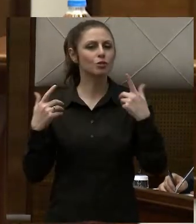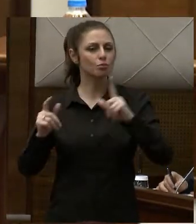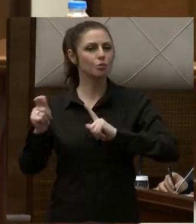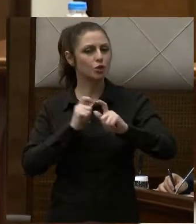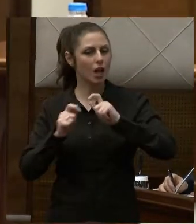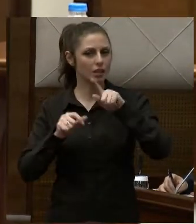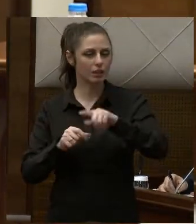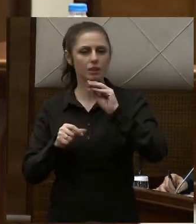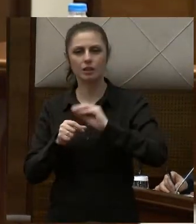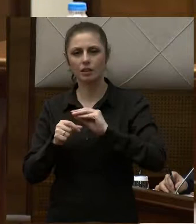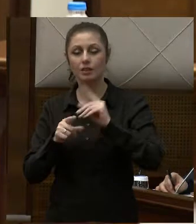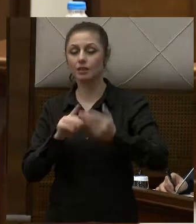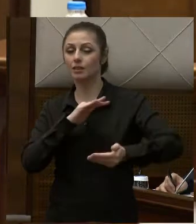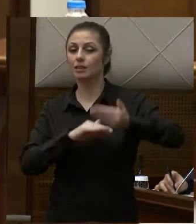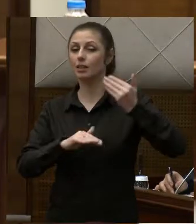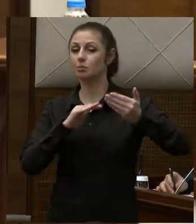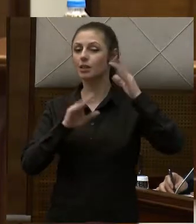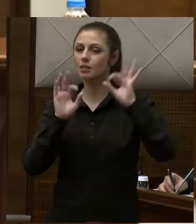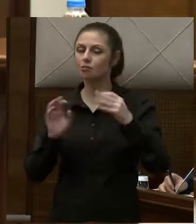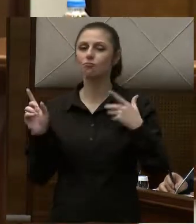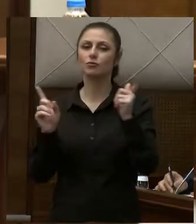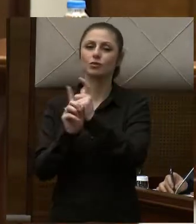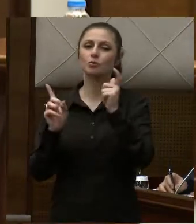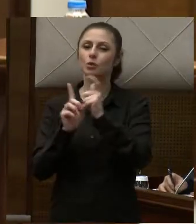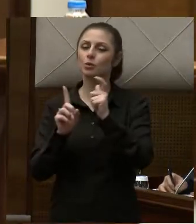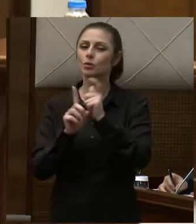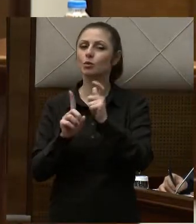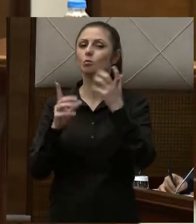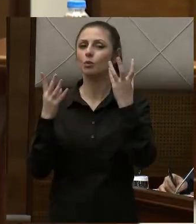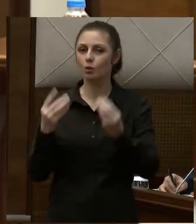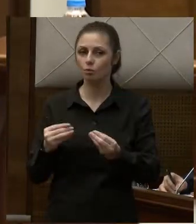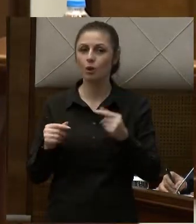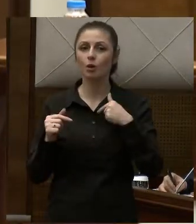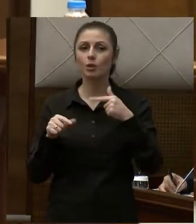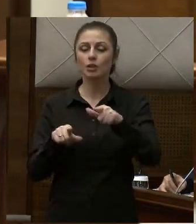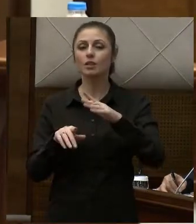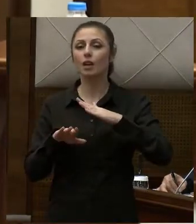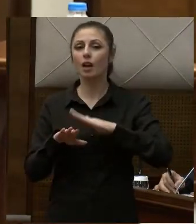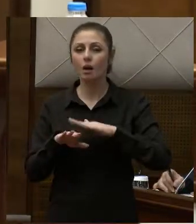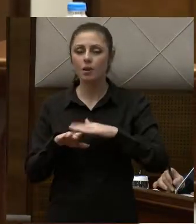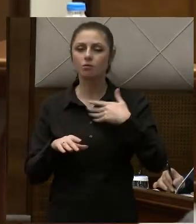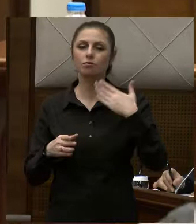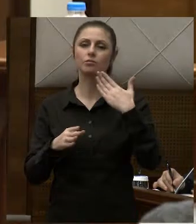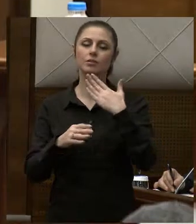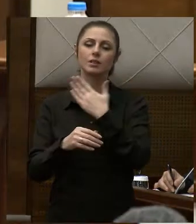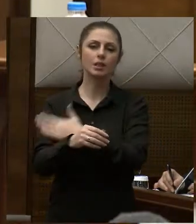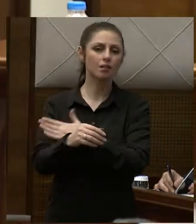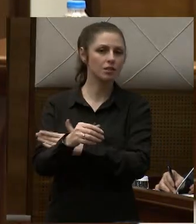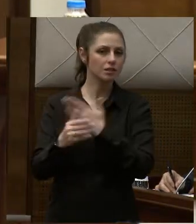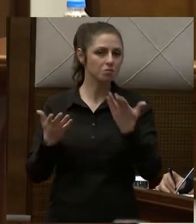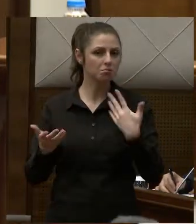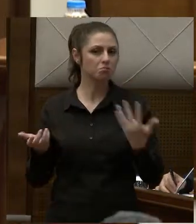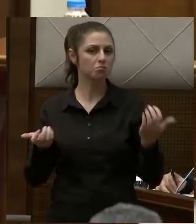Geçmişten beri bunu hep savunmuşuzdur. Savunmakta durumundayız. Ama bunu yaparken Türkiye'nin menfaatlerini, milli